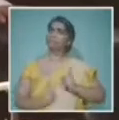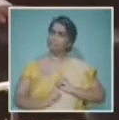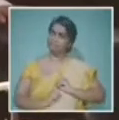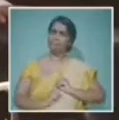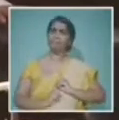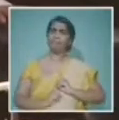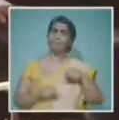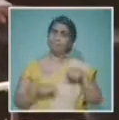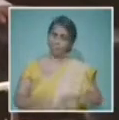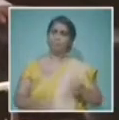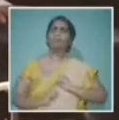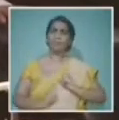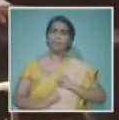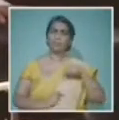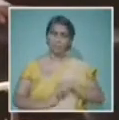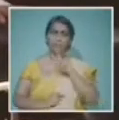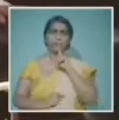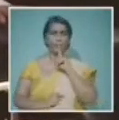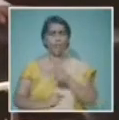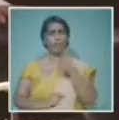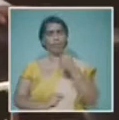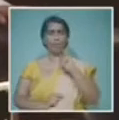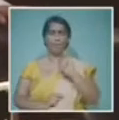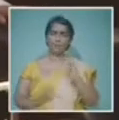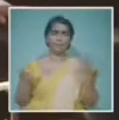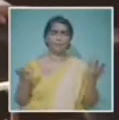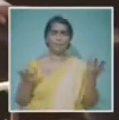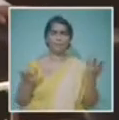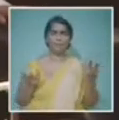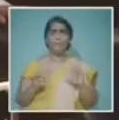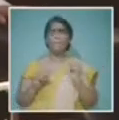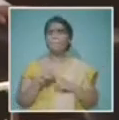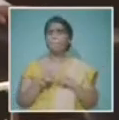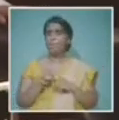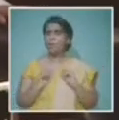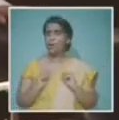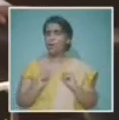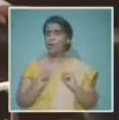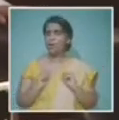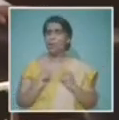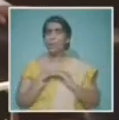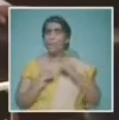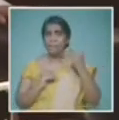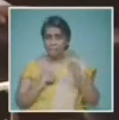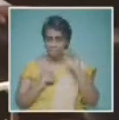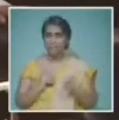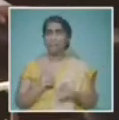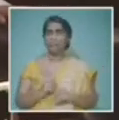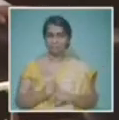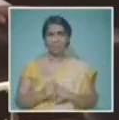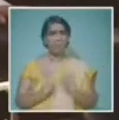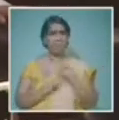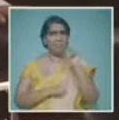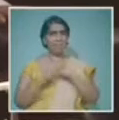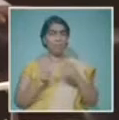මදක් අදත් එකම ස්ථාවරය කියලා ඔබතුමා දාලා තියෙනවා. කොහොම වුණත් හරි හෝ වැරදි, නමුත් පස්සේ තියෙන මොකද්ද? ඊට පස්සේ කරු කතානායකතුමනි කතා කරන මේ